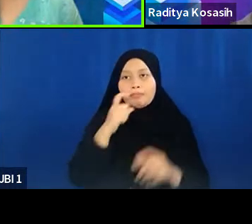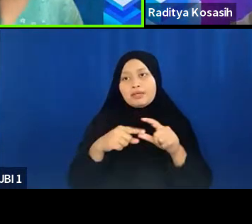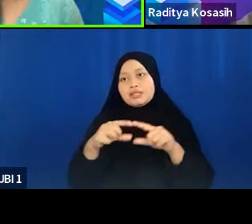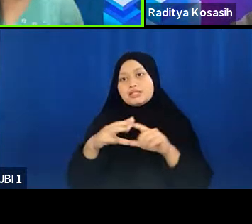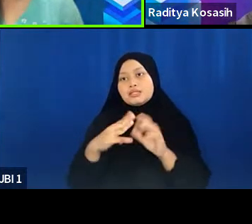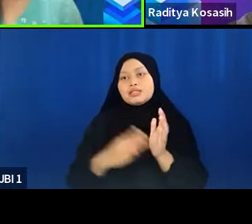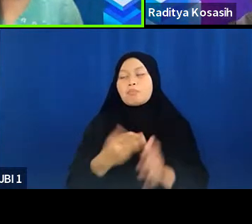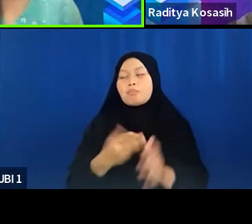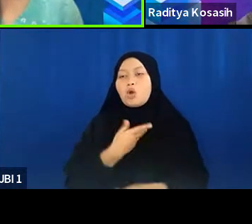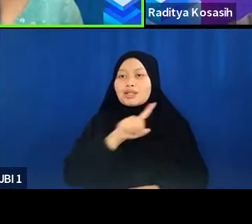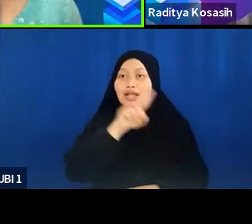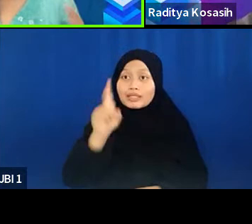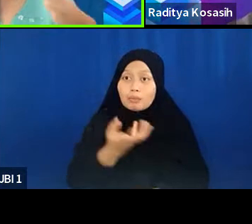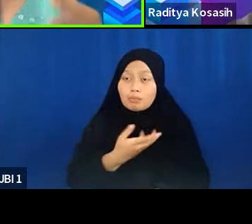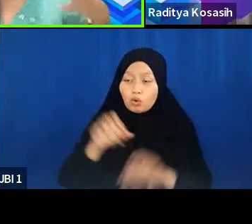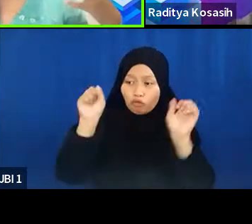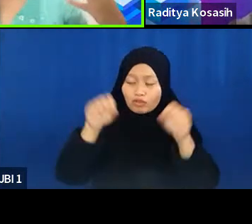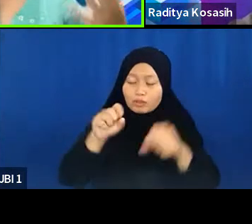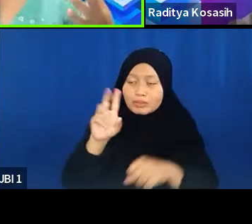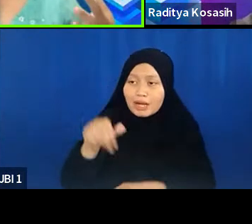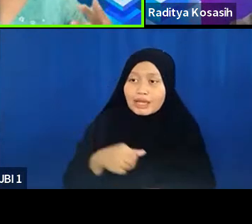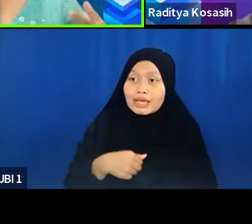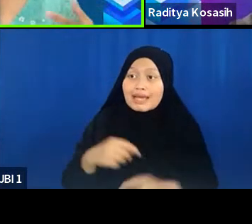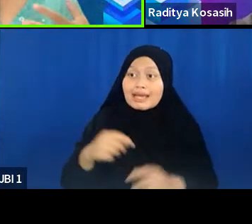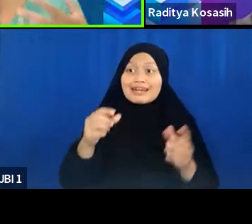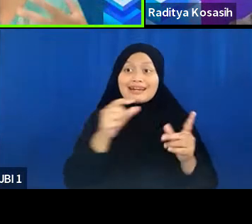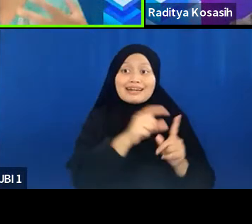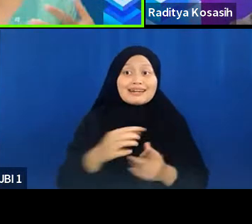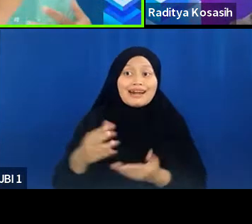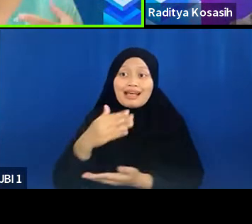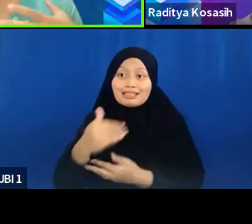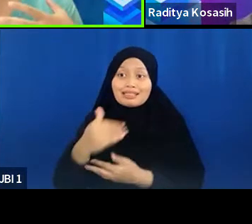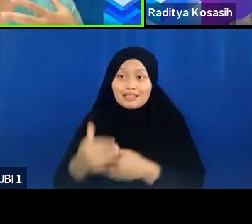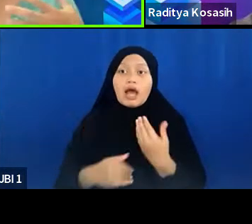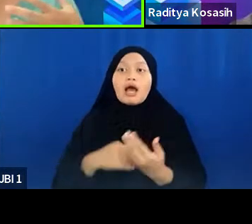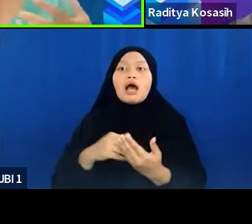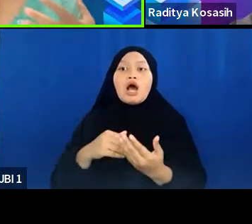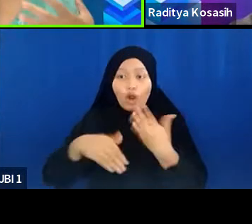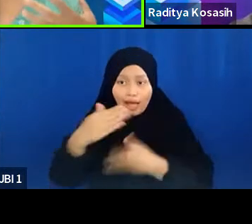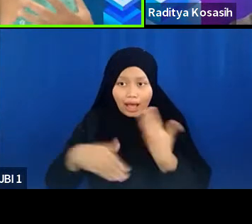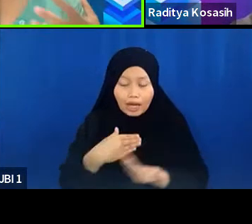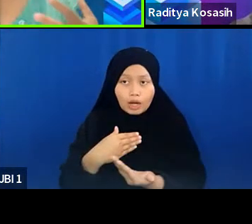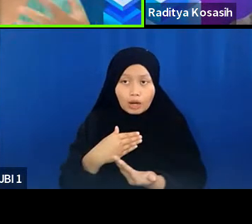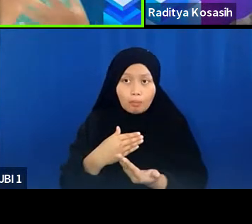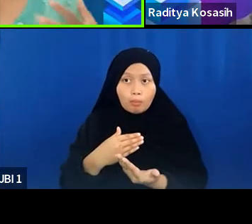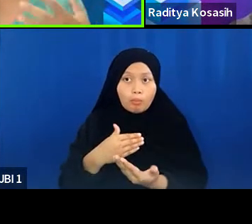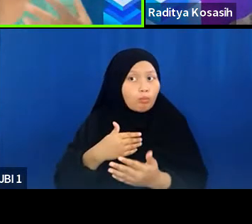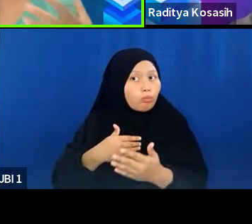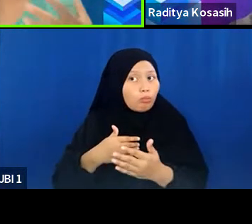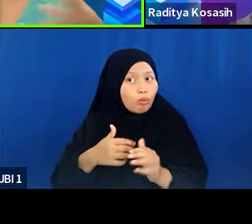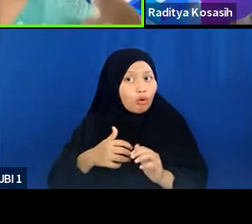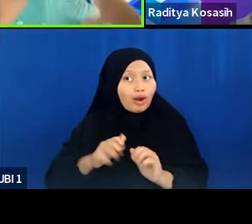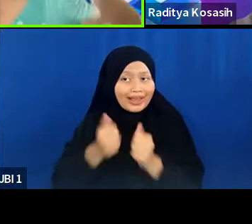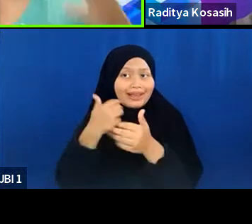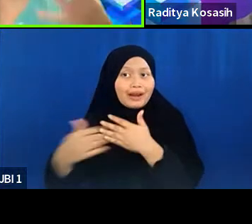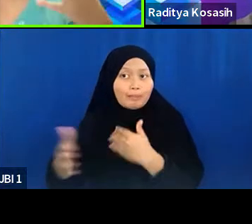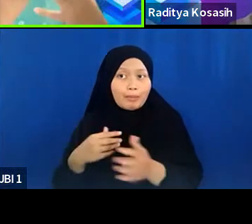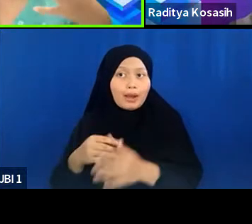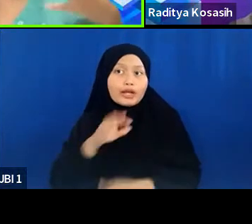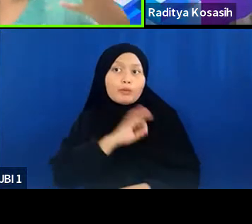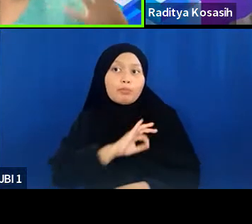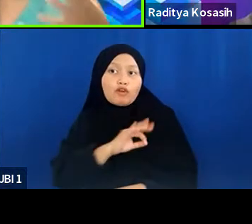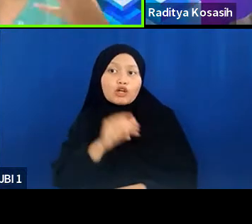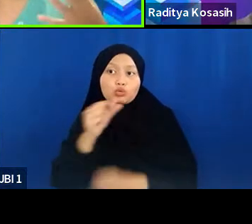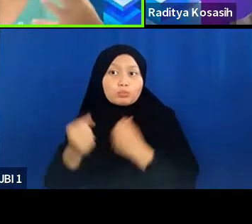konfirmasi dari data agregat itu diperbolehkan untuk dimonetisasi RJ pertaj yaitu Apakah itu untuk